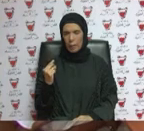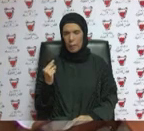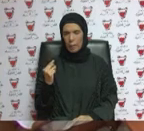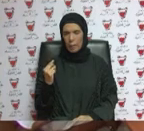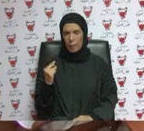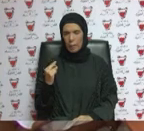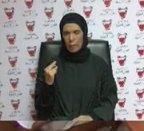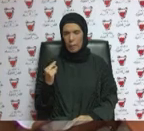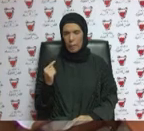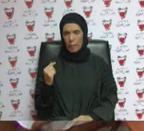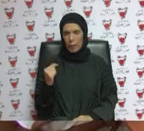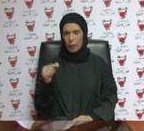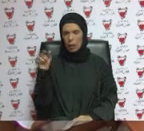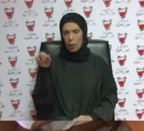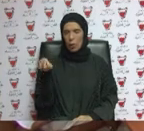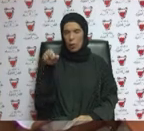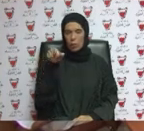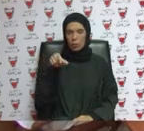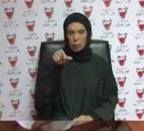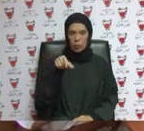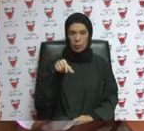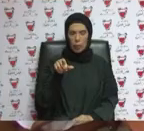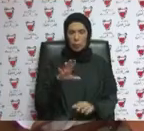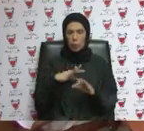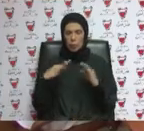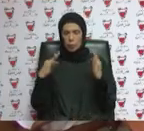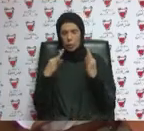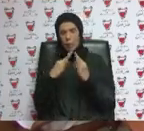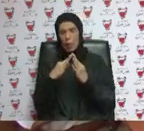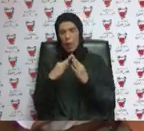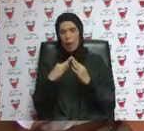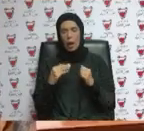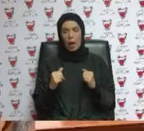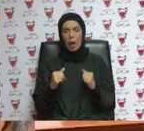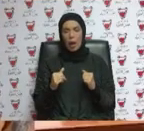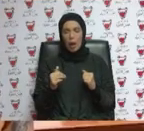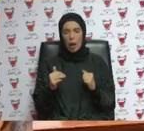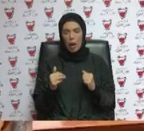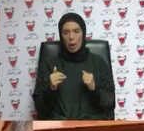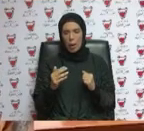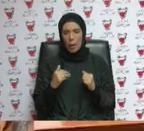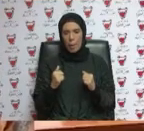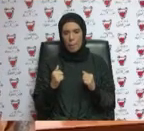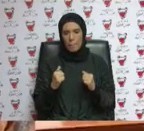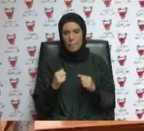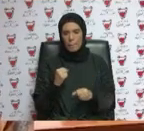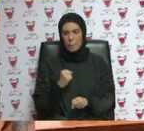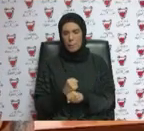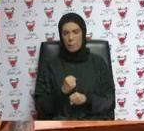هناك فئات من المجتمع البحريني لهم مشاريع